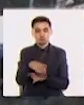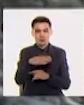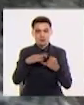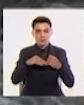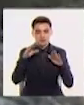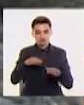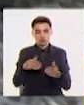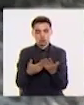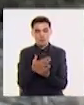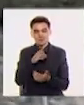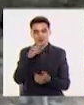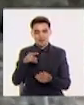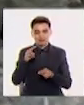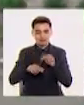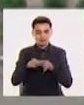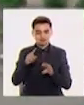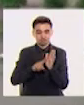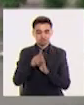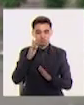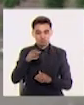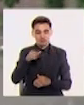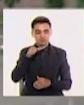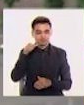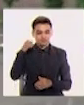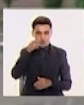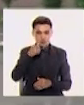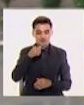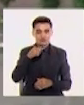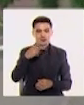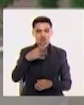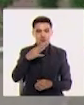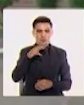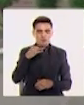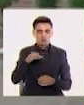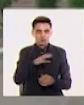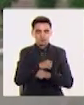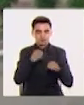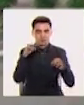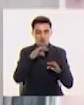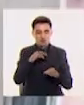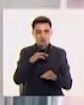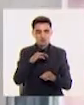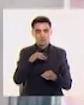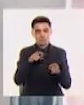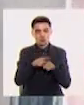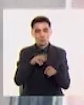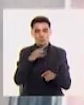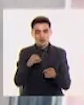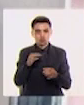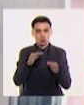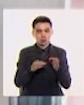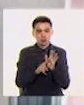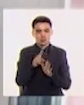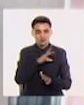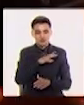жаңа қару-жарақ сақтайтын нысан салмақшы екен. Былтыр 24 маусымда болған жарылысқа қатысты сот ісі мамырда басталған болатын. 400